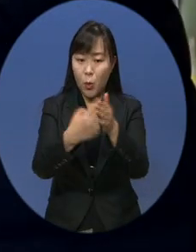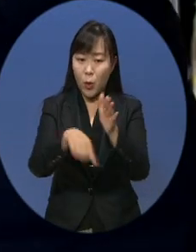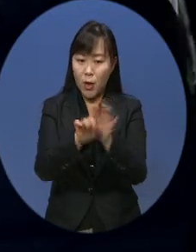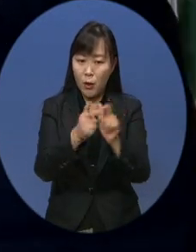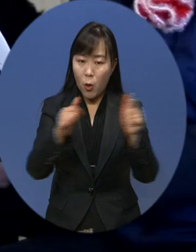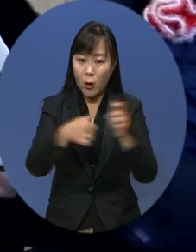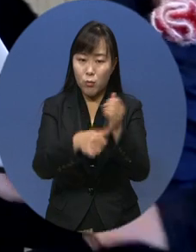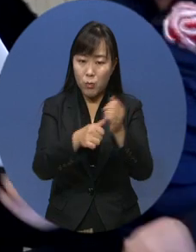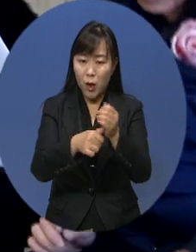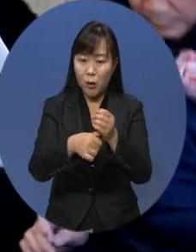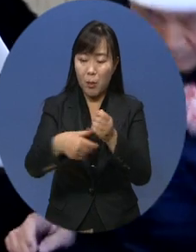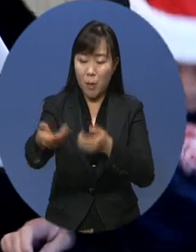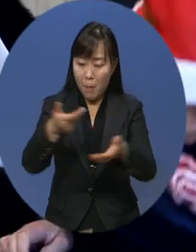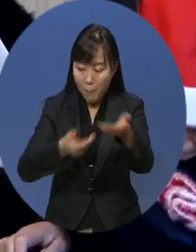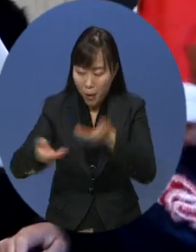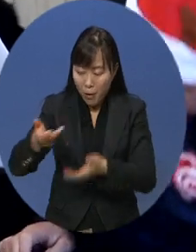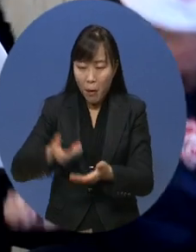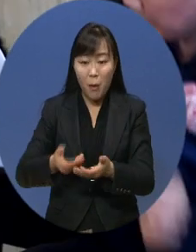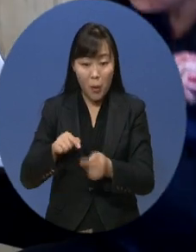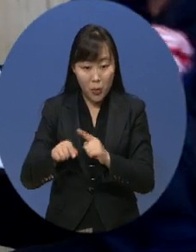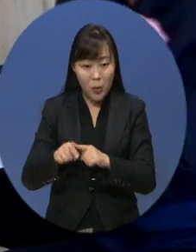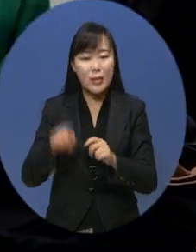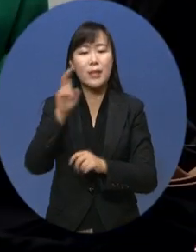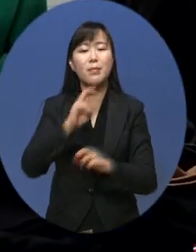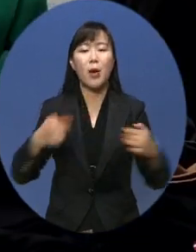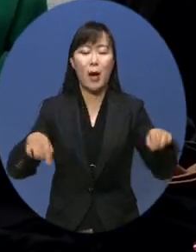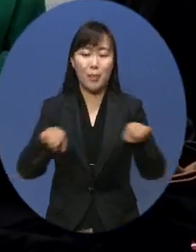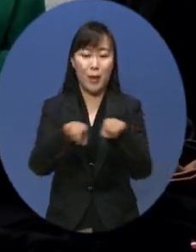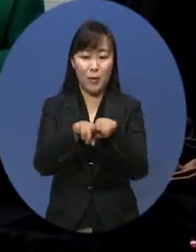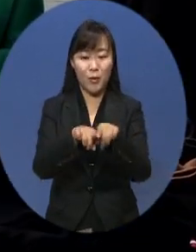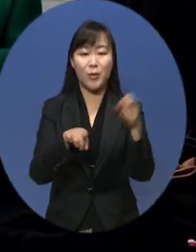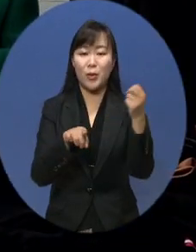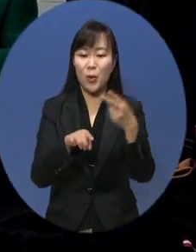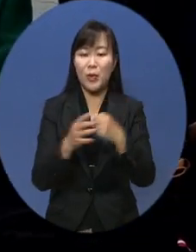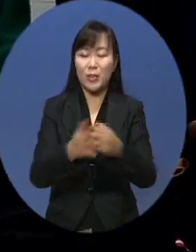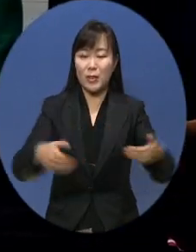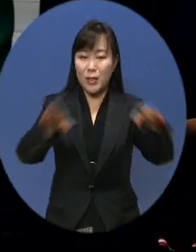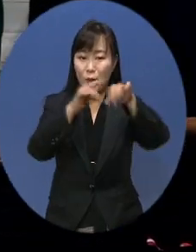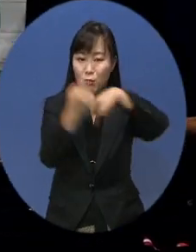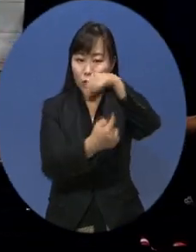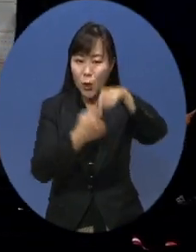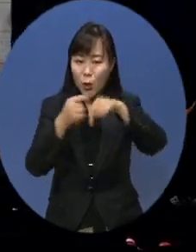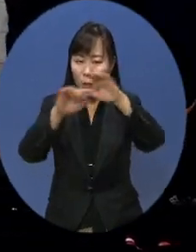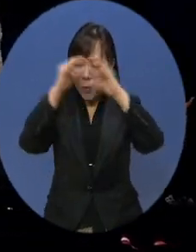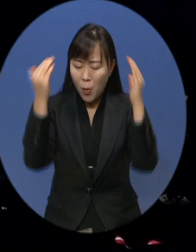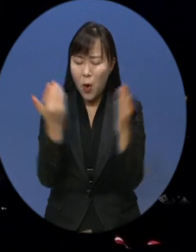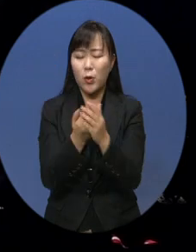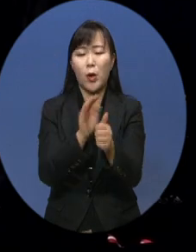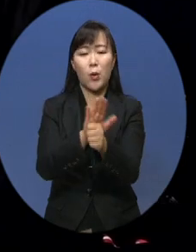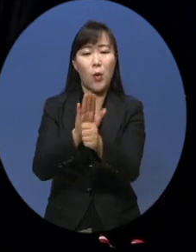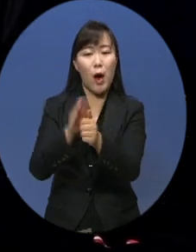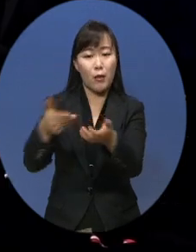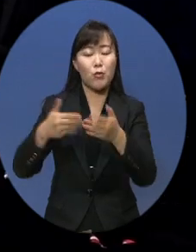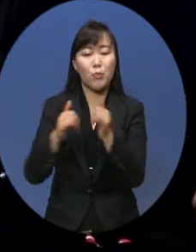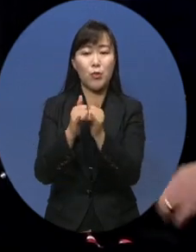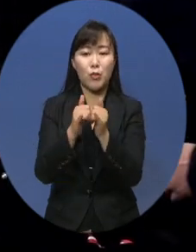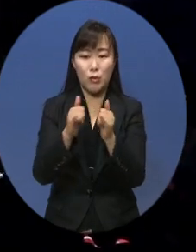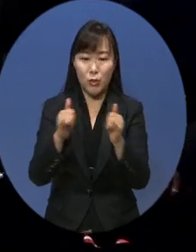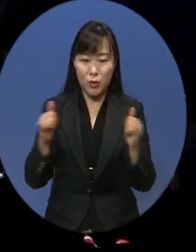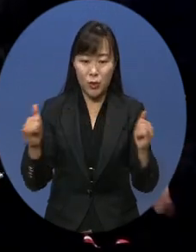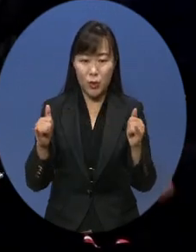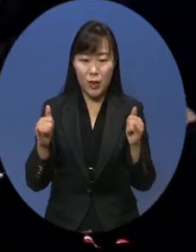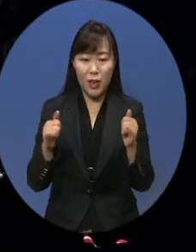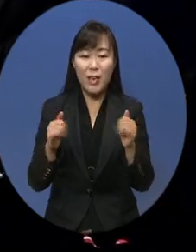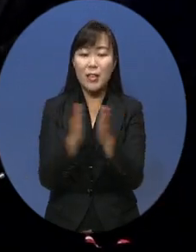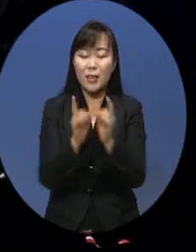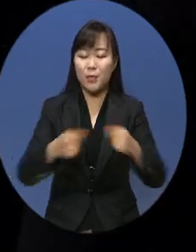다양한 제품들이 기부되고 음악으로 함께하기도 하며 시설 운영에 물심양면으로 도움을 주신 분들도